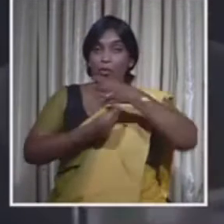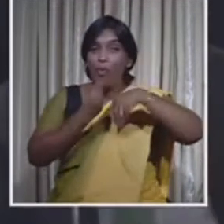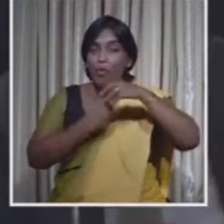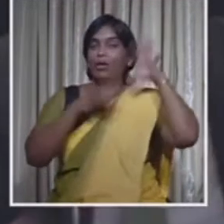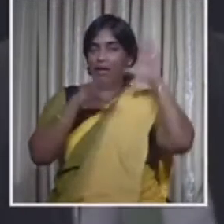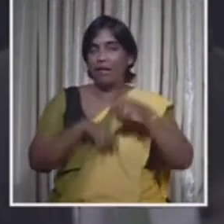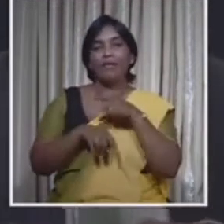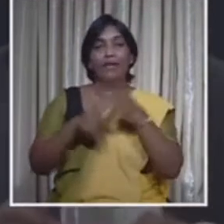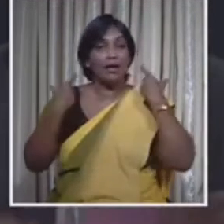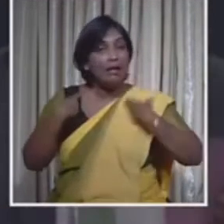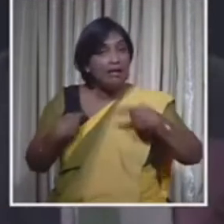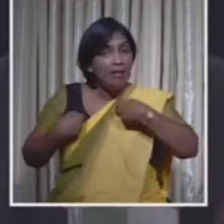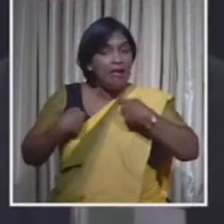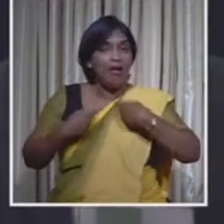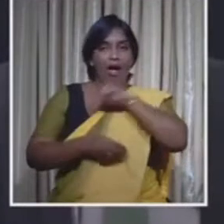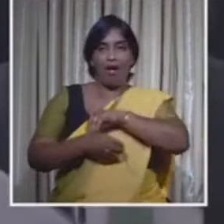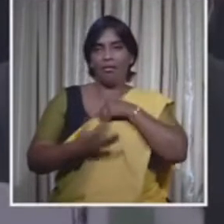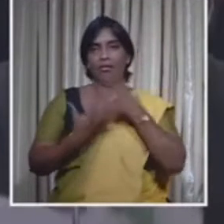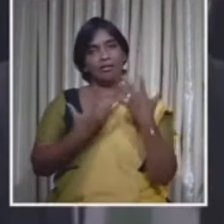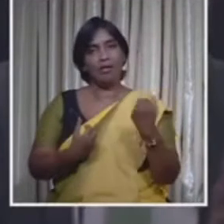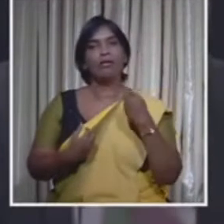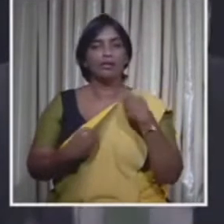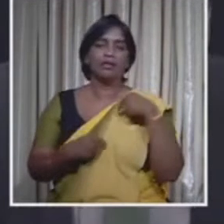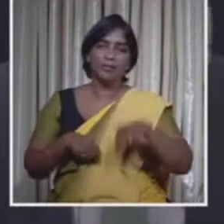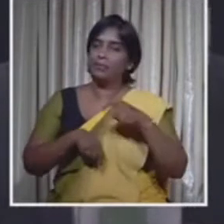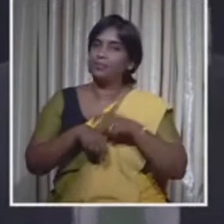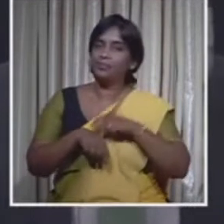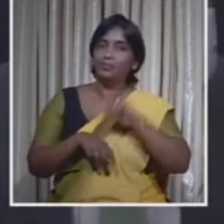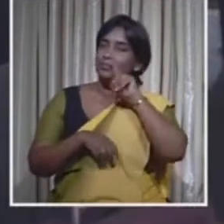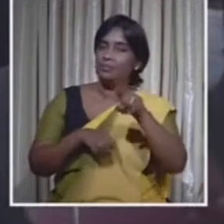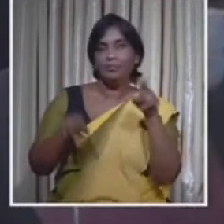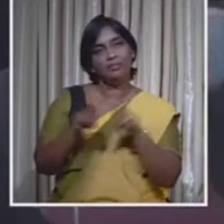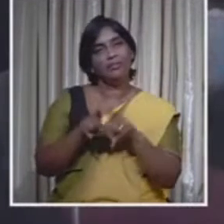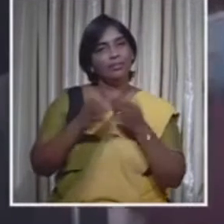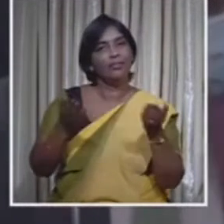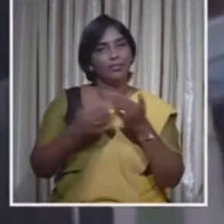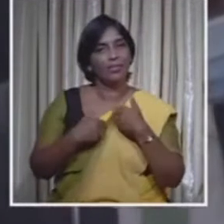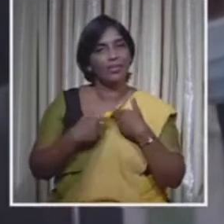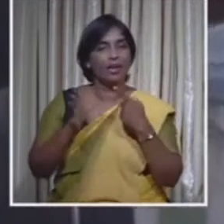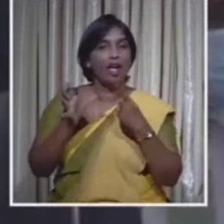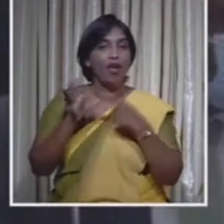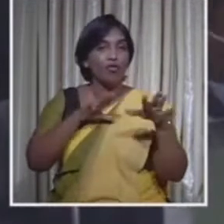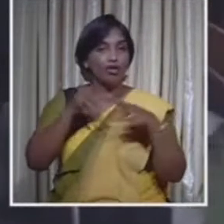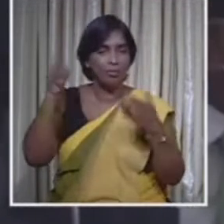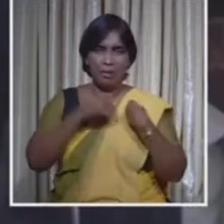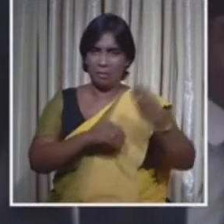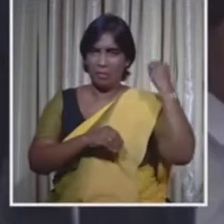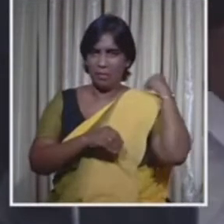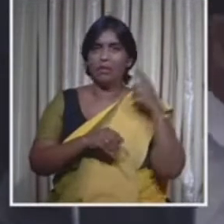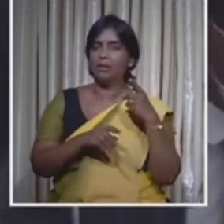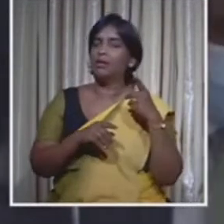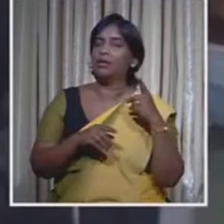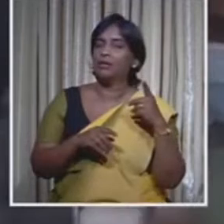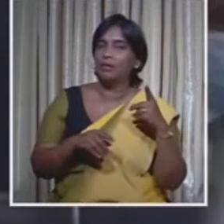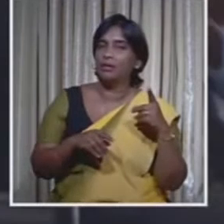වුනේ සාටකේ තමයි හම්බ කරගත්තේ කියලා අපි මේ වෙලාවේ සඳහන් කරනවා. අපේ අනුරාධපුරයේ මේ ළඟදී මේ